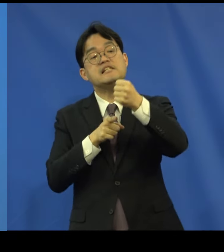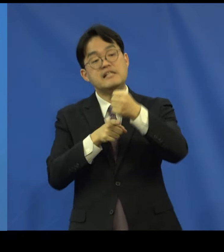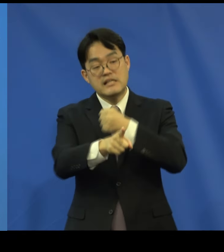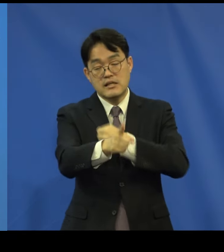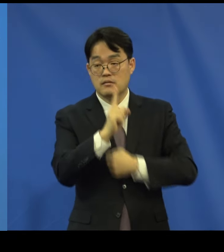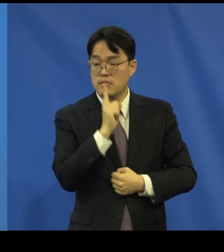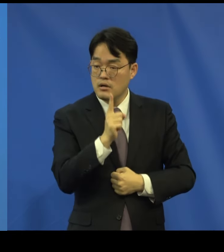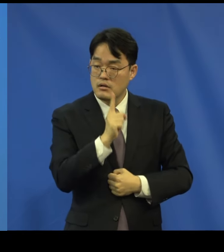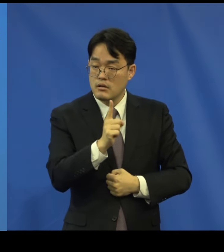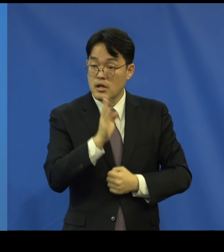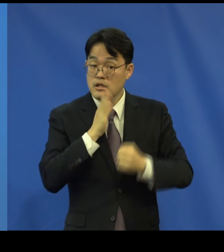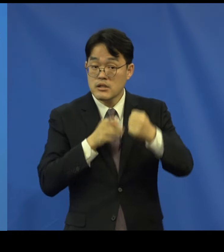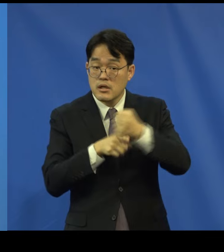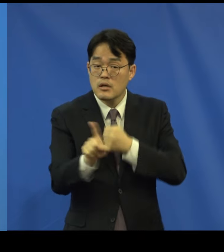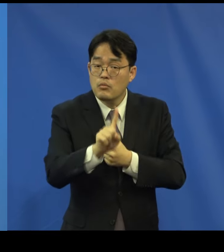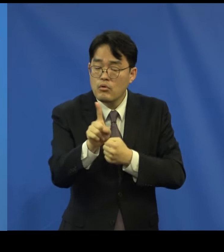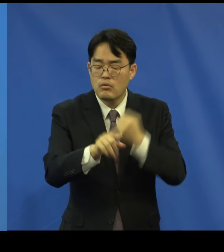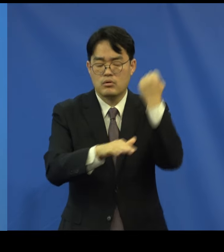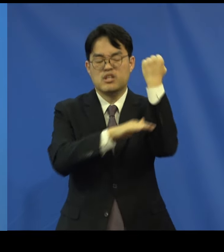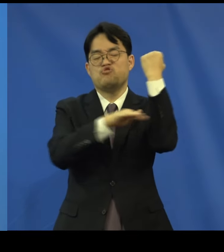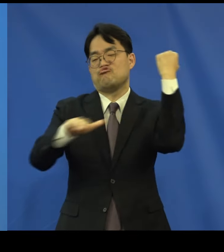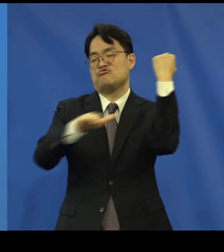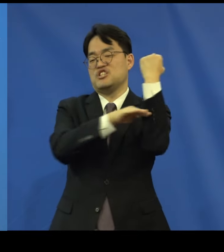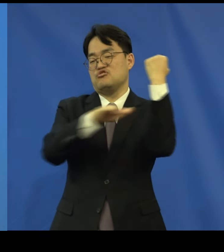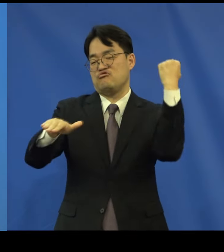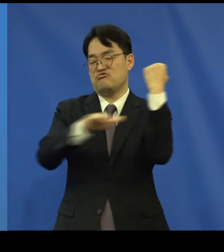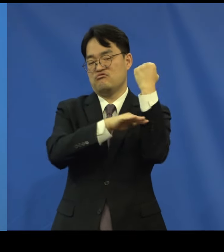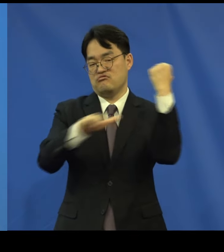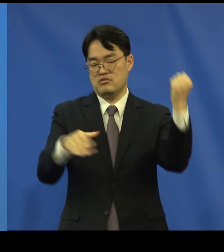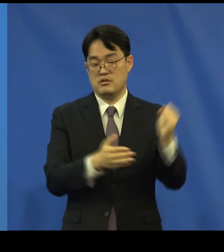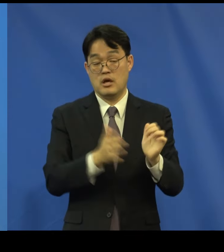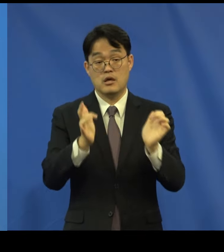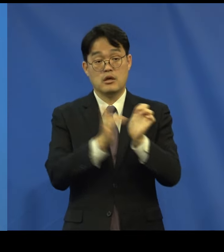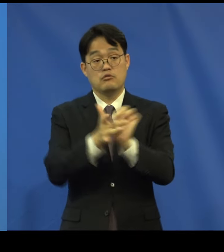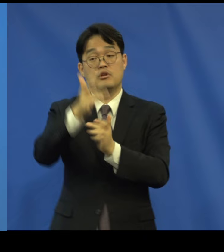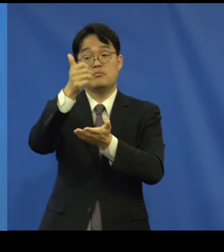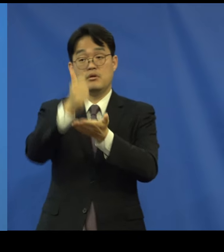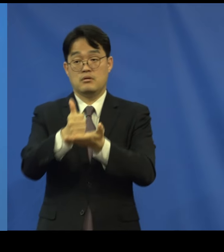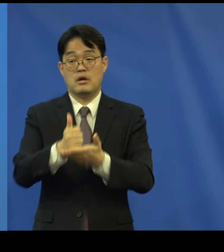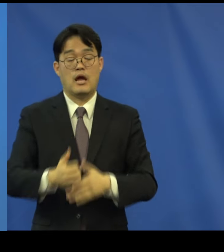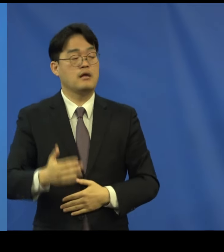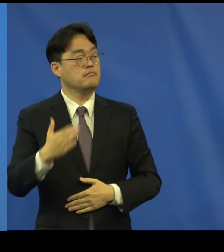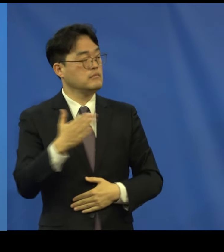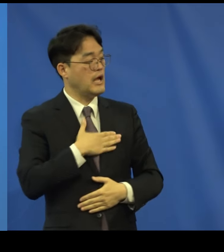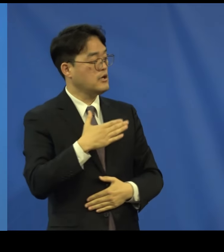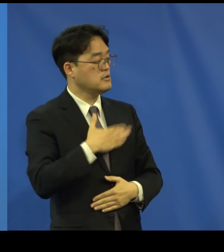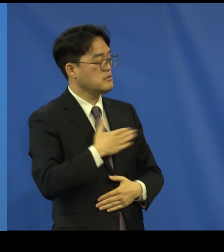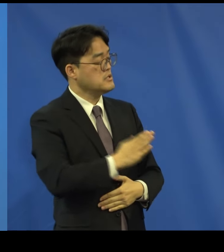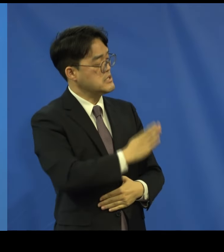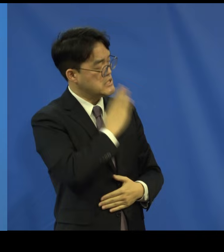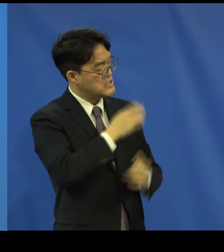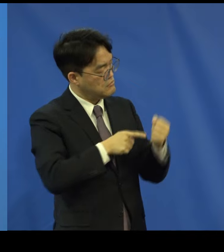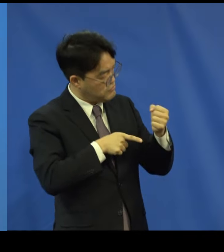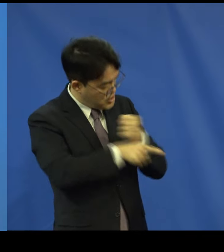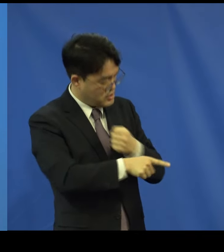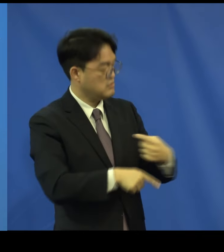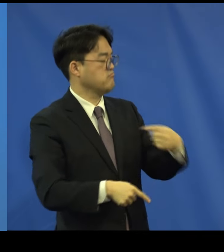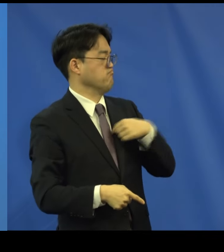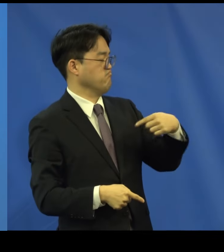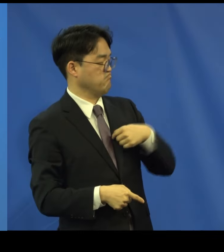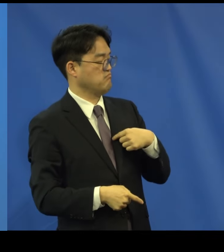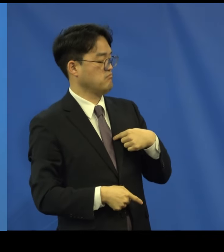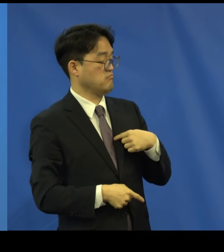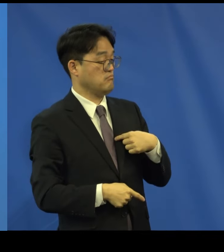여러분, 예수는 진리를 가르치러 오신 분이 아닙니다. 그분은 진리를 알고 계신 분도 아니에요. 그분은 진리